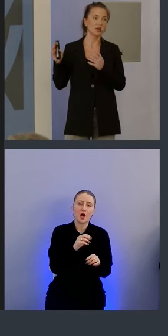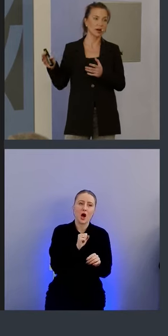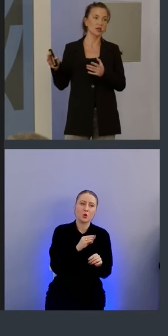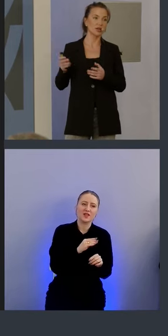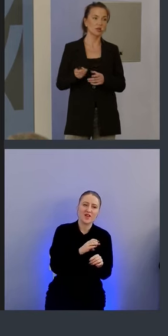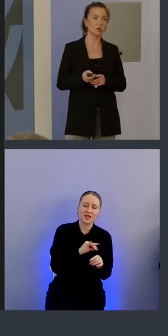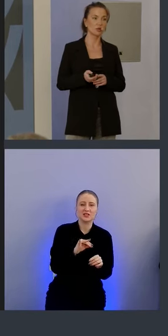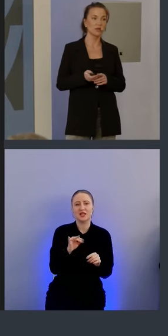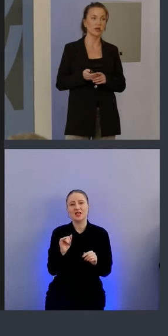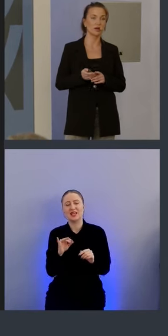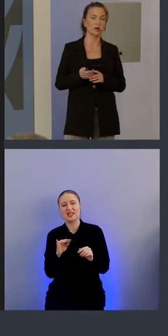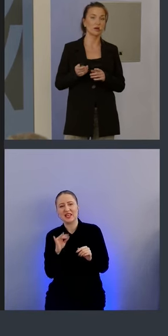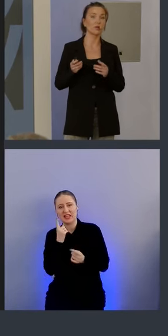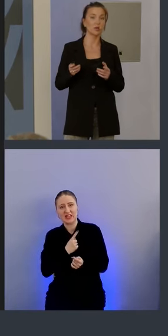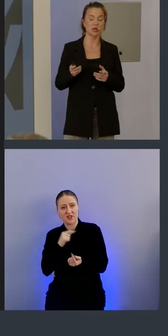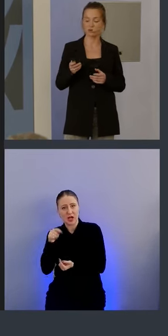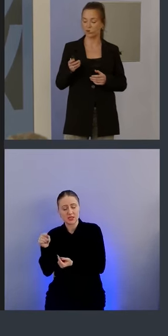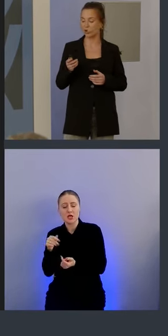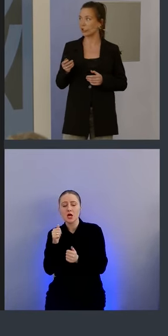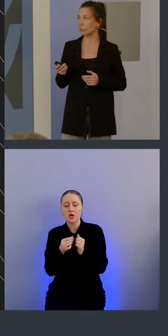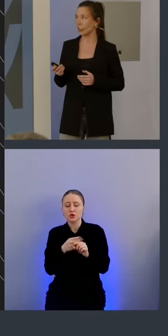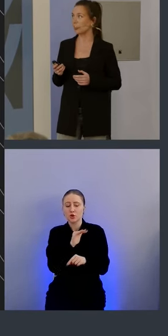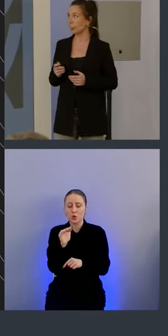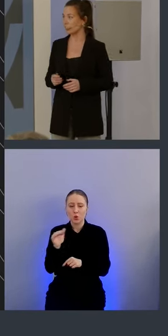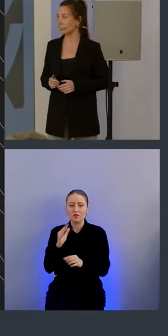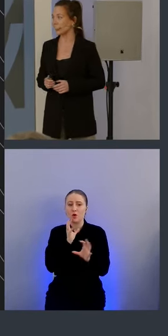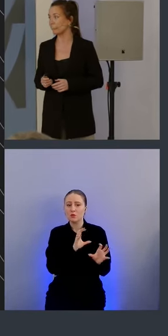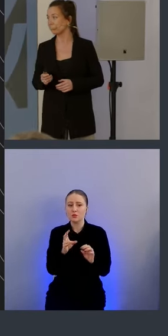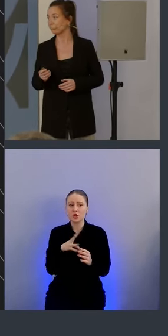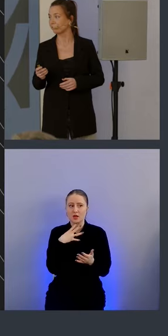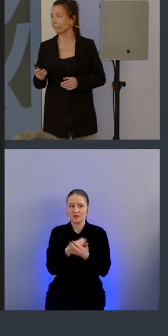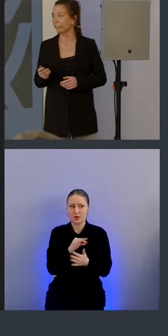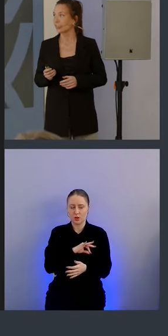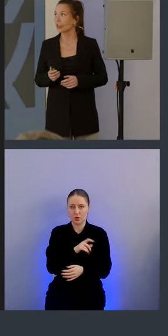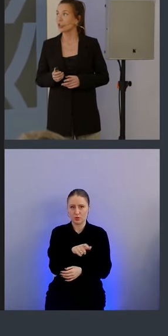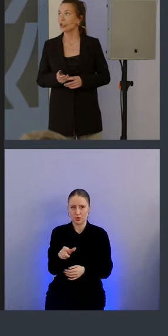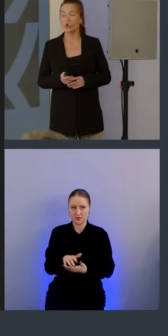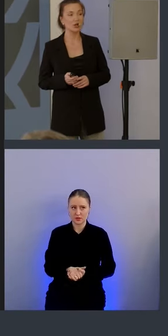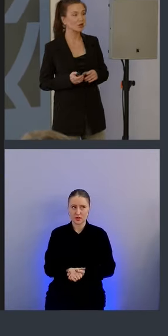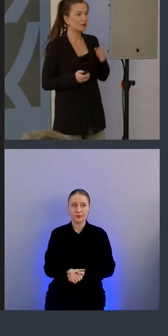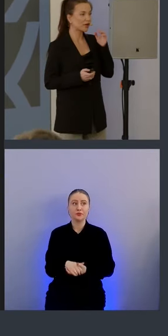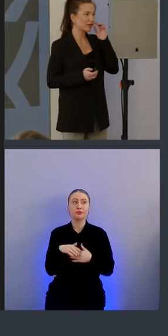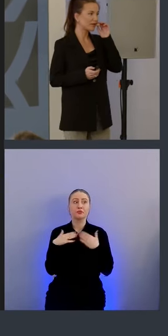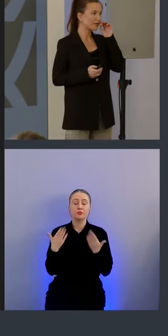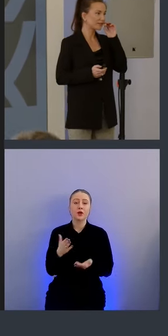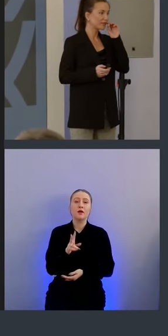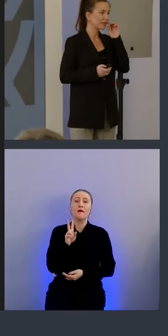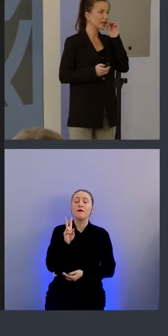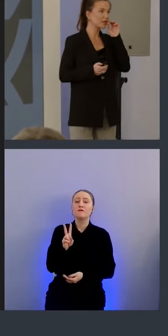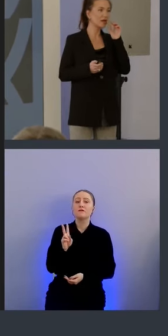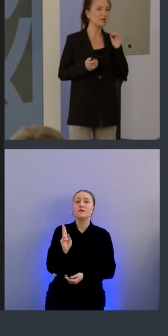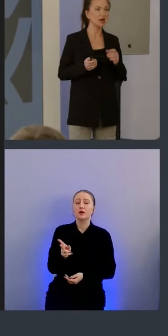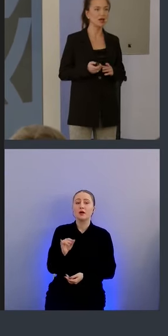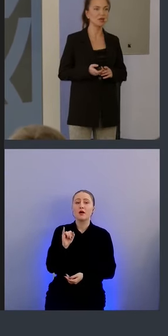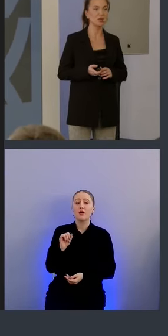аутентификации каждый из этих уровней обеспечивает для своих пользователей. Что же такое ВК-ID? На